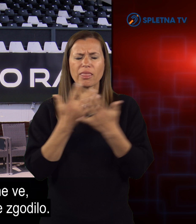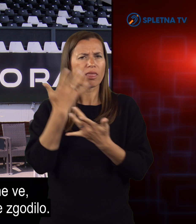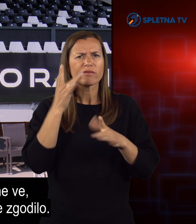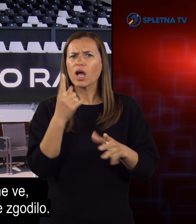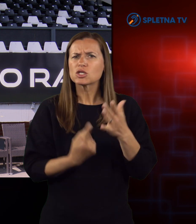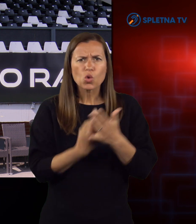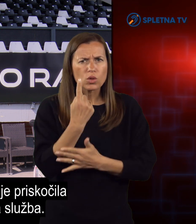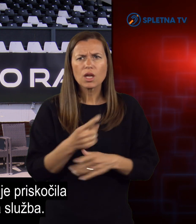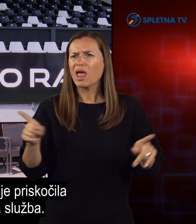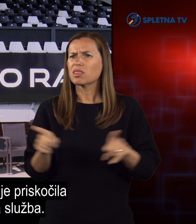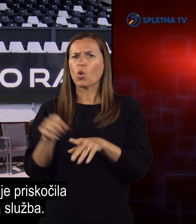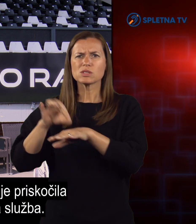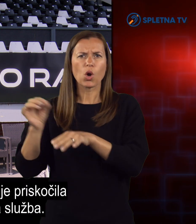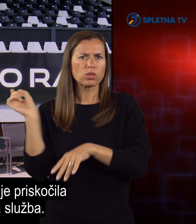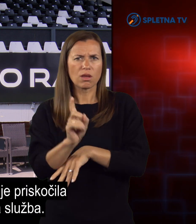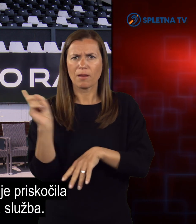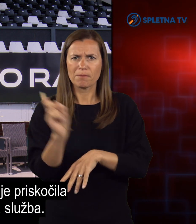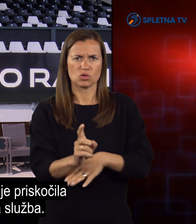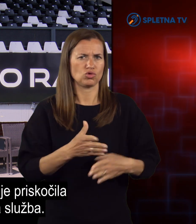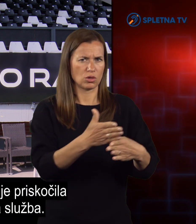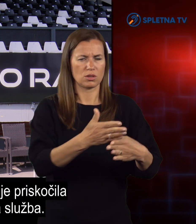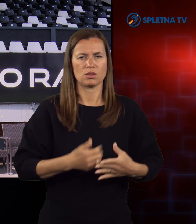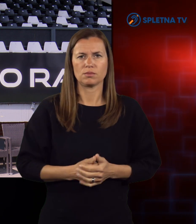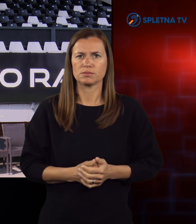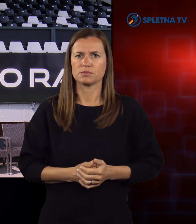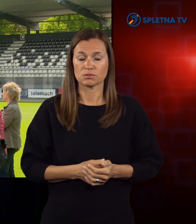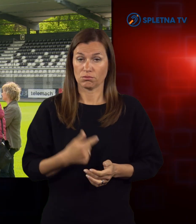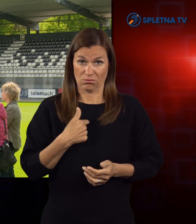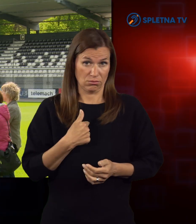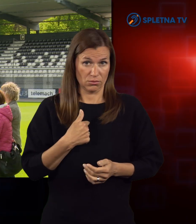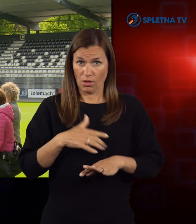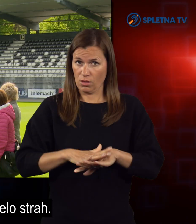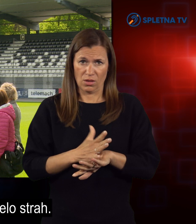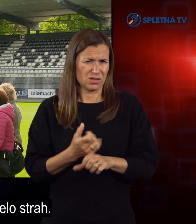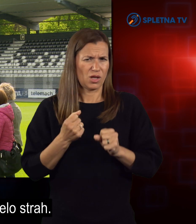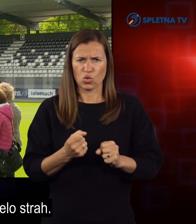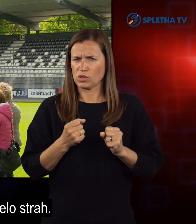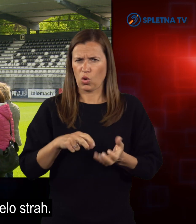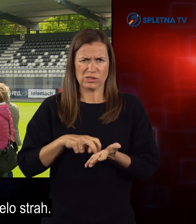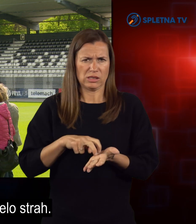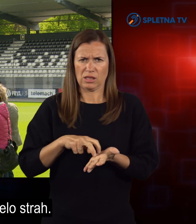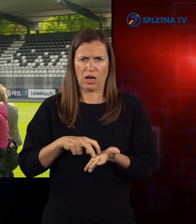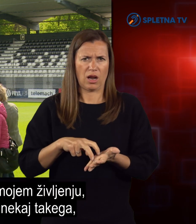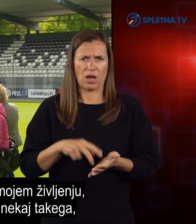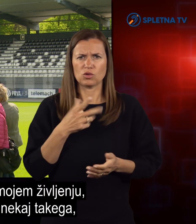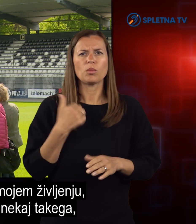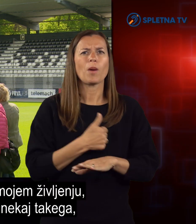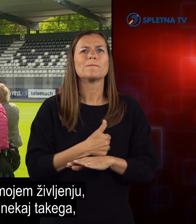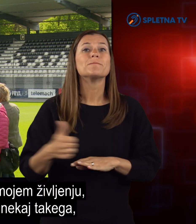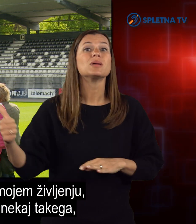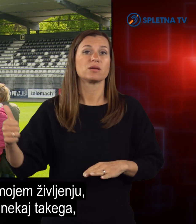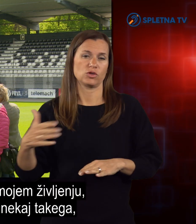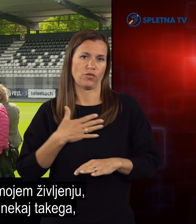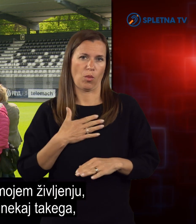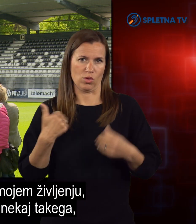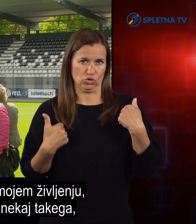zgodilo. Na pomoč mu je priskočila zdravniška služba. Bilo me je zelo strah. To je